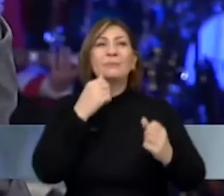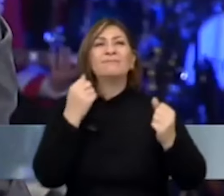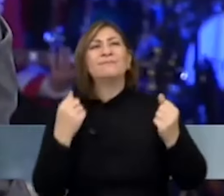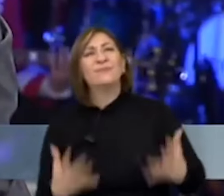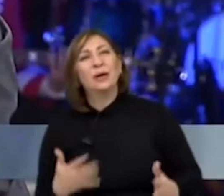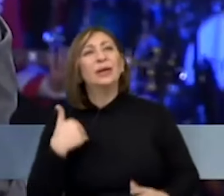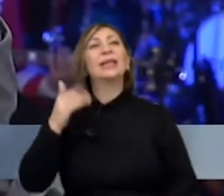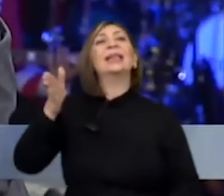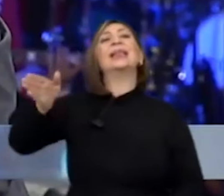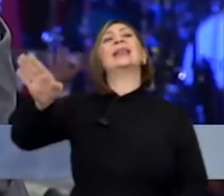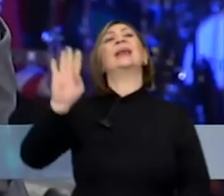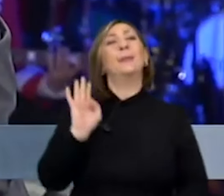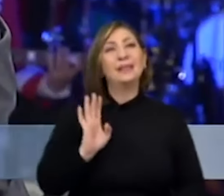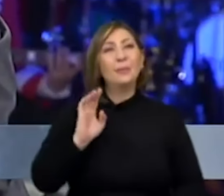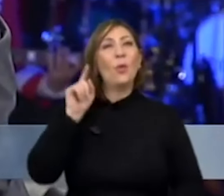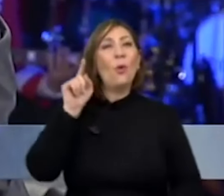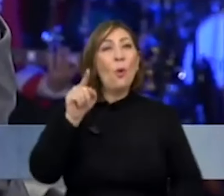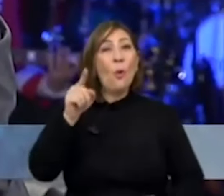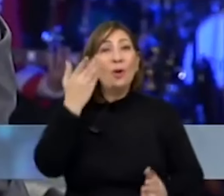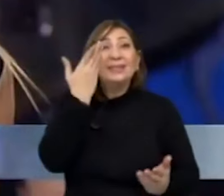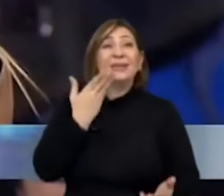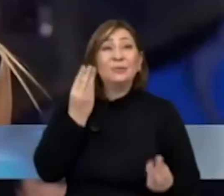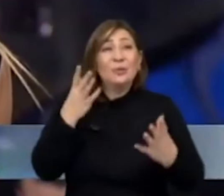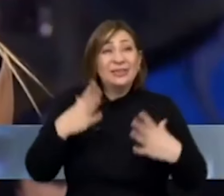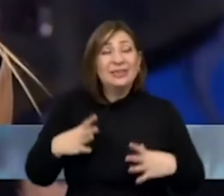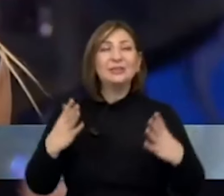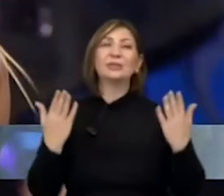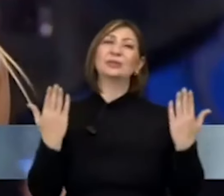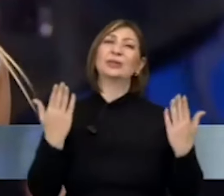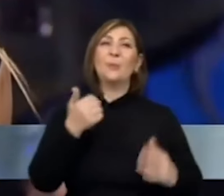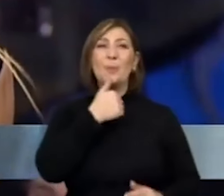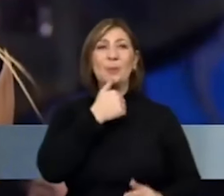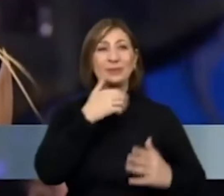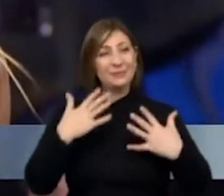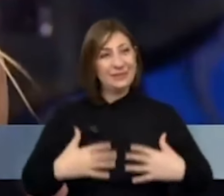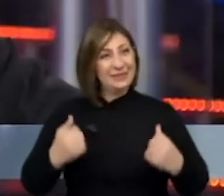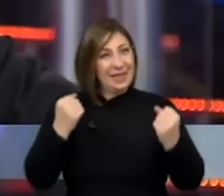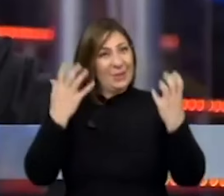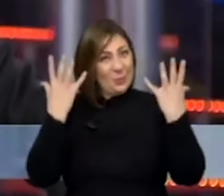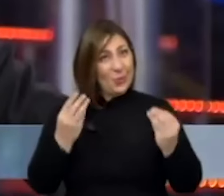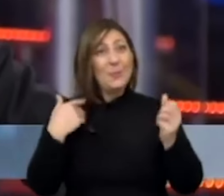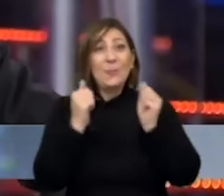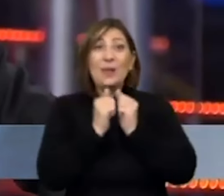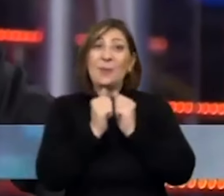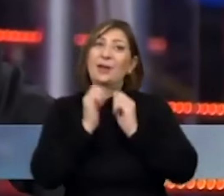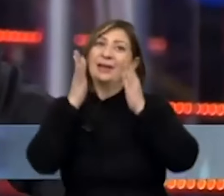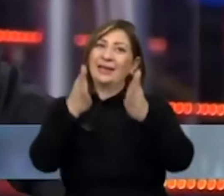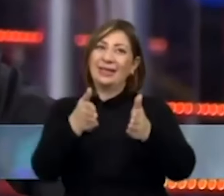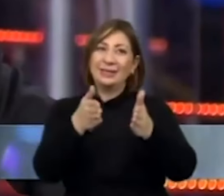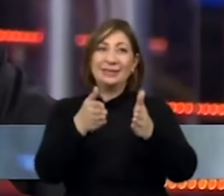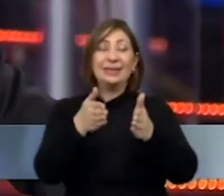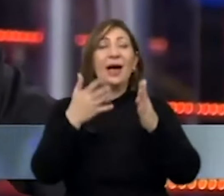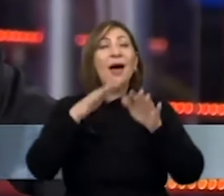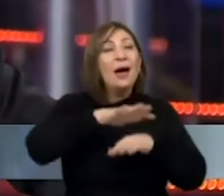kötüleştiği için gidemedim. O filmi çok istedim. İnşallah babacığımın sağlık durumu iyi olur ve birlikte gidebiliriz.